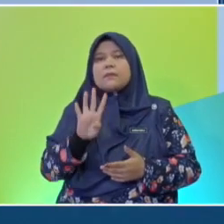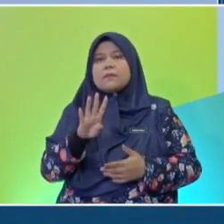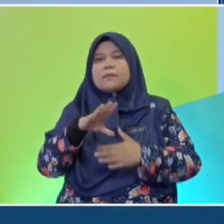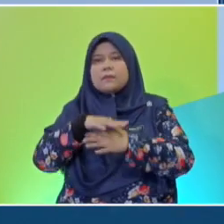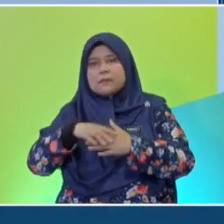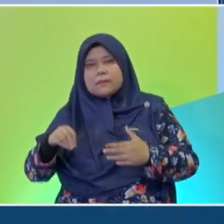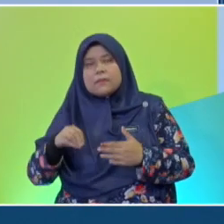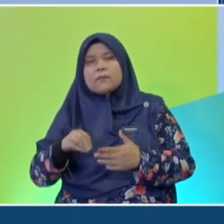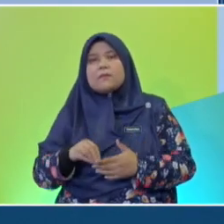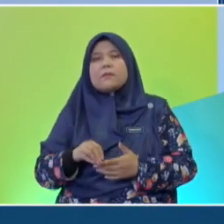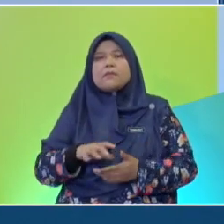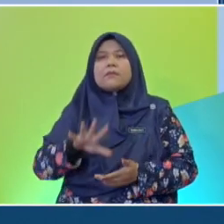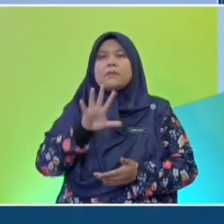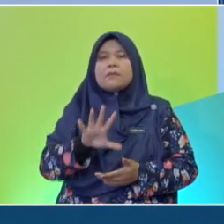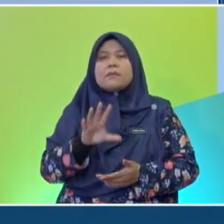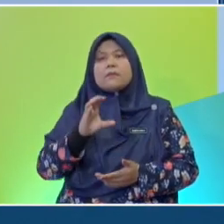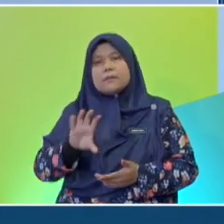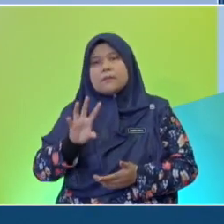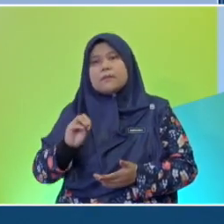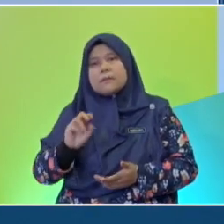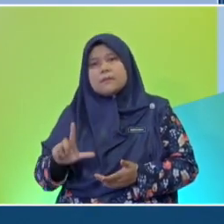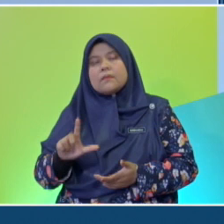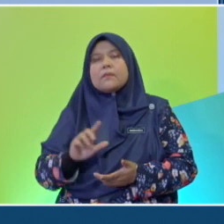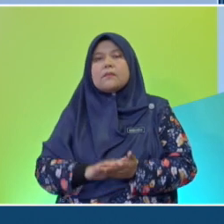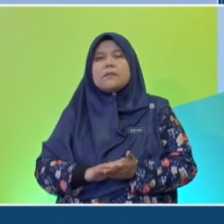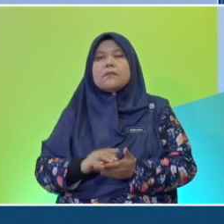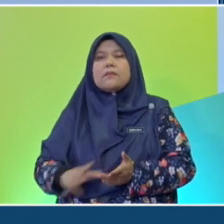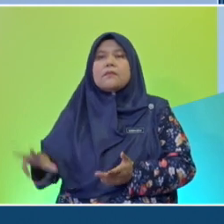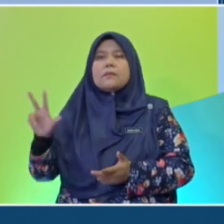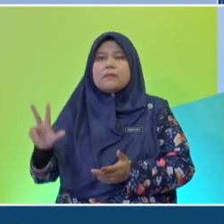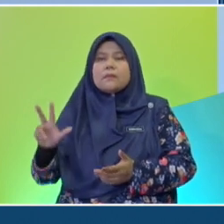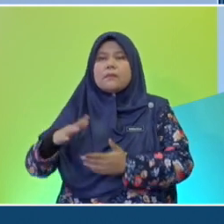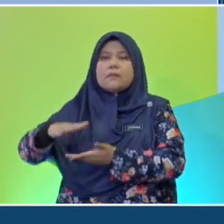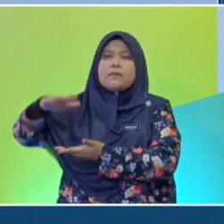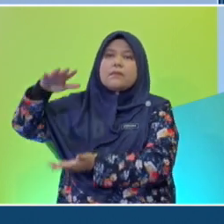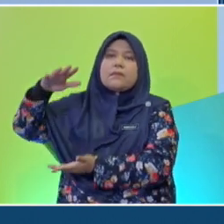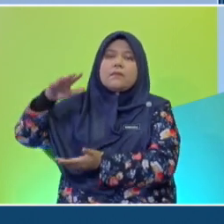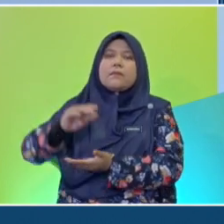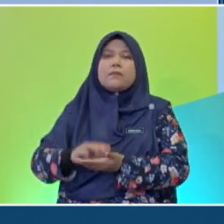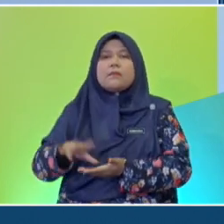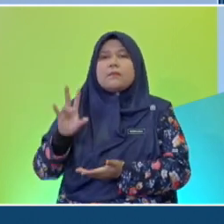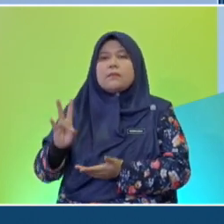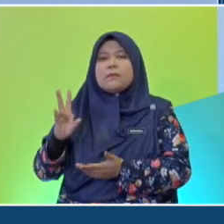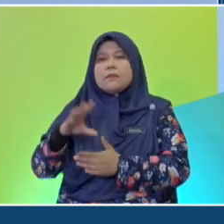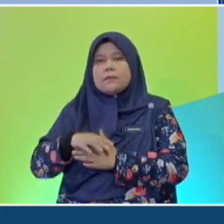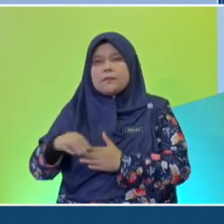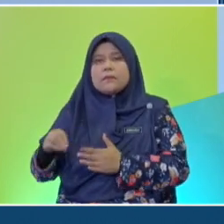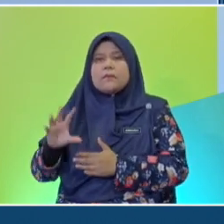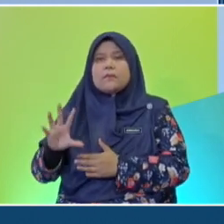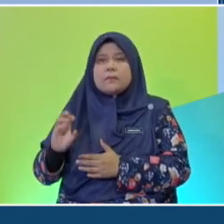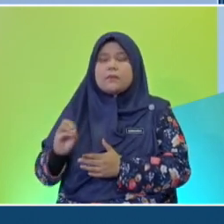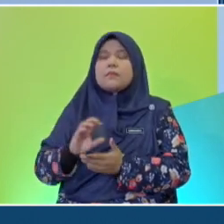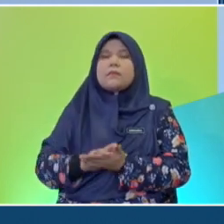jumlah ISPA dulu 500 ml Mari kita yang ketiga yang besar tuh bernilai 7 Ringgit bagi